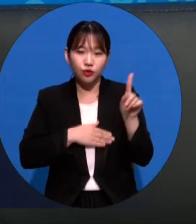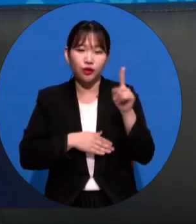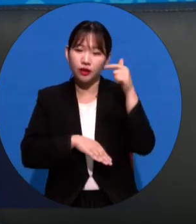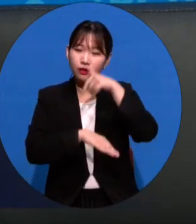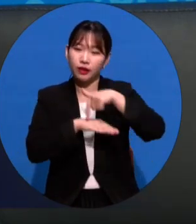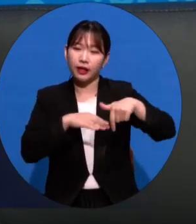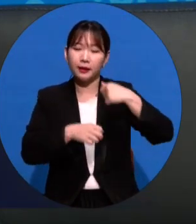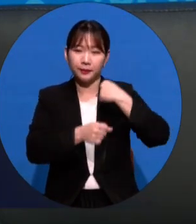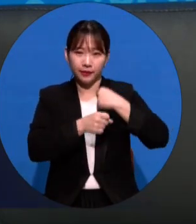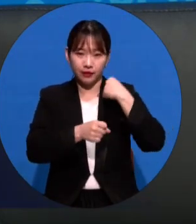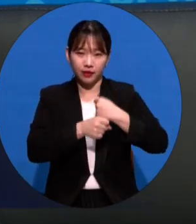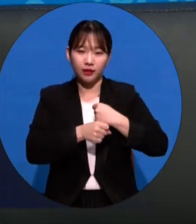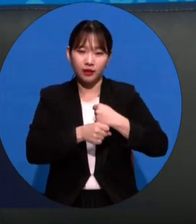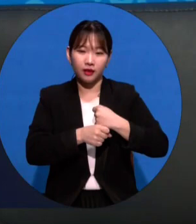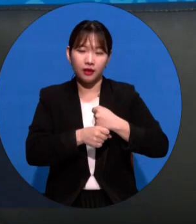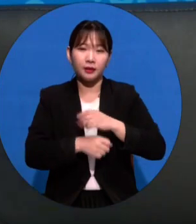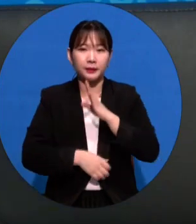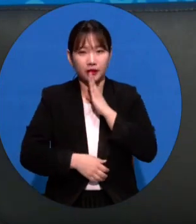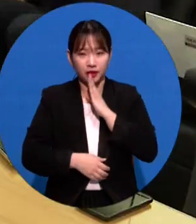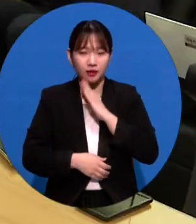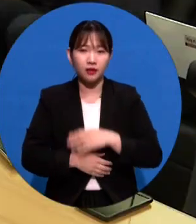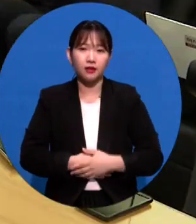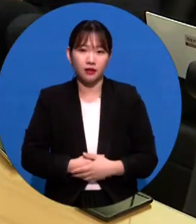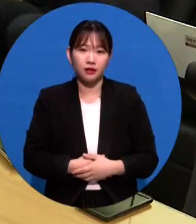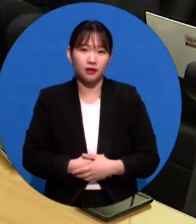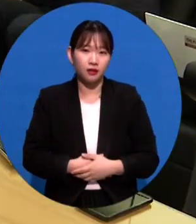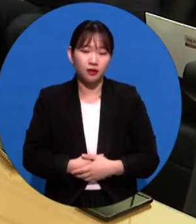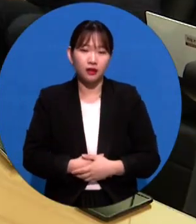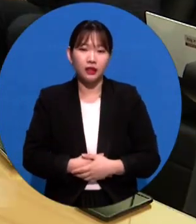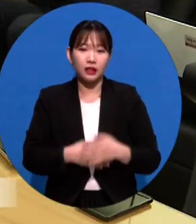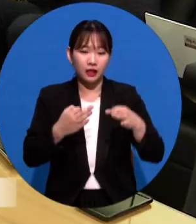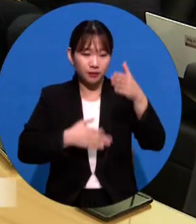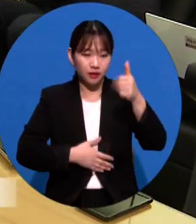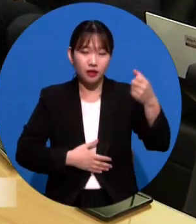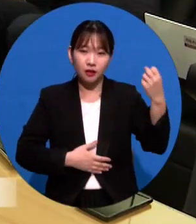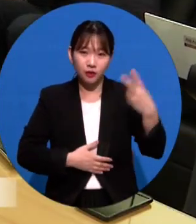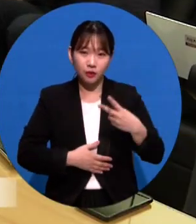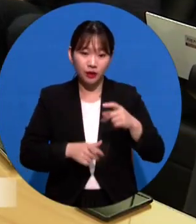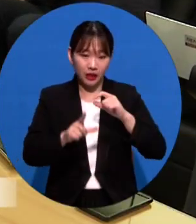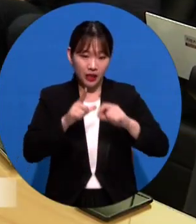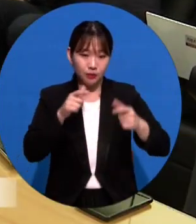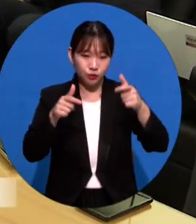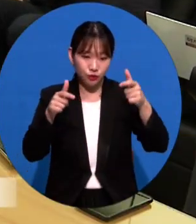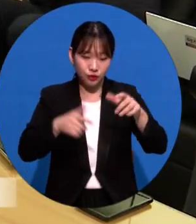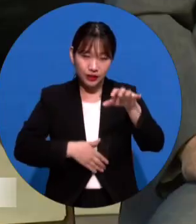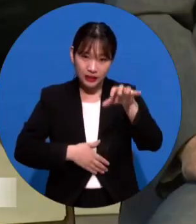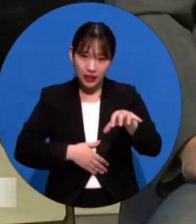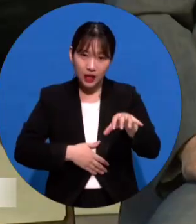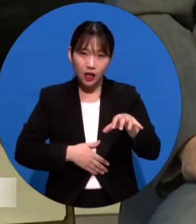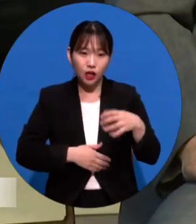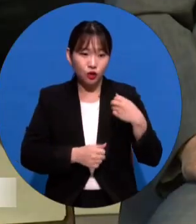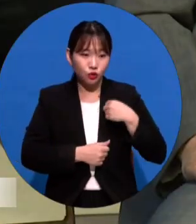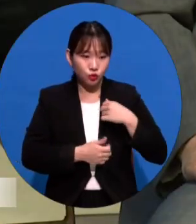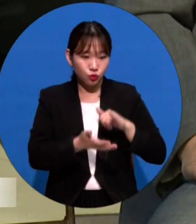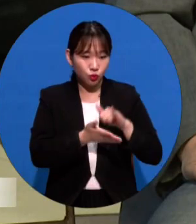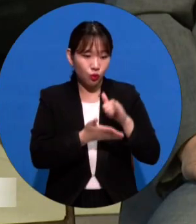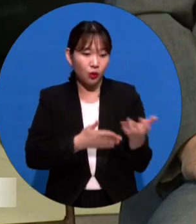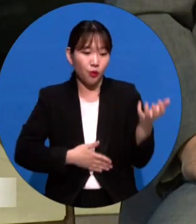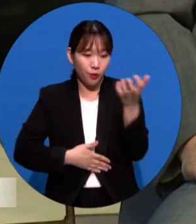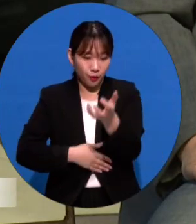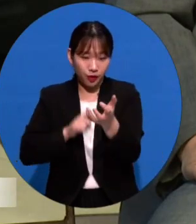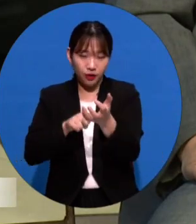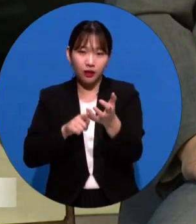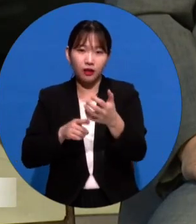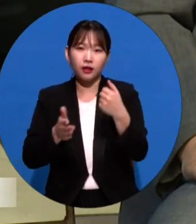어떤 로드맵을 마련을 하는게 맞다 김지사는 또 특정 지역으로 군 공항이 가야 하는 것도